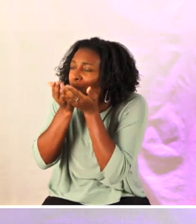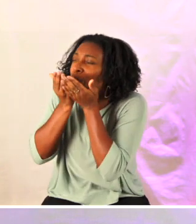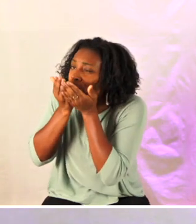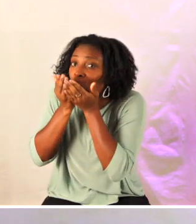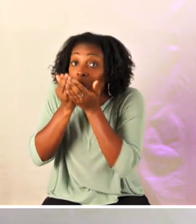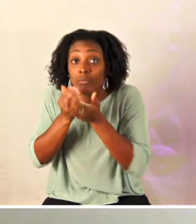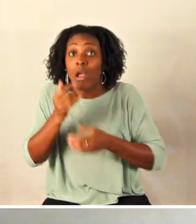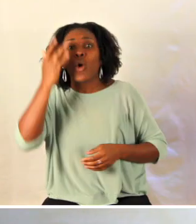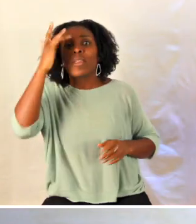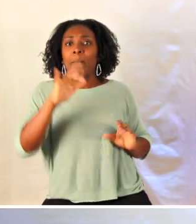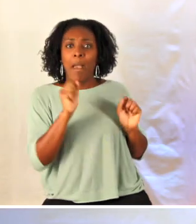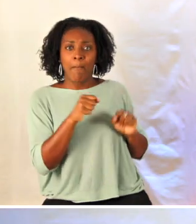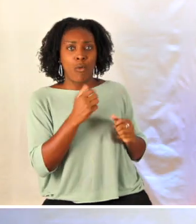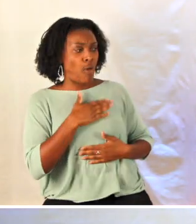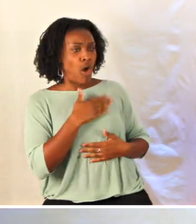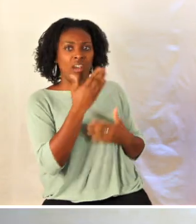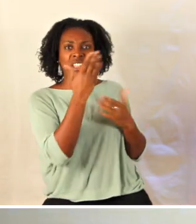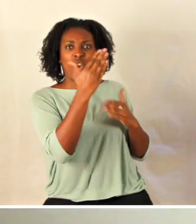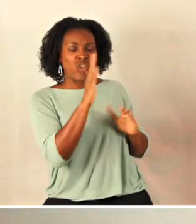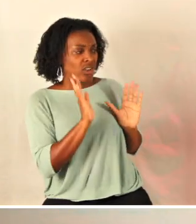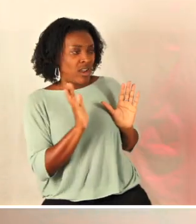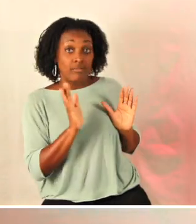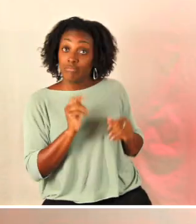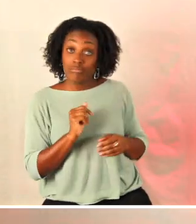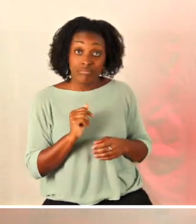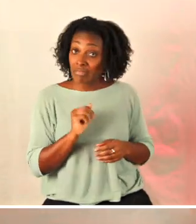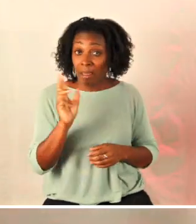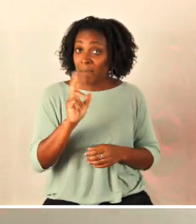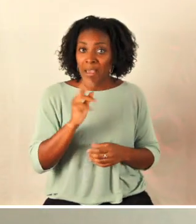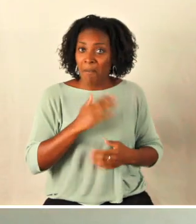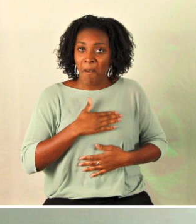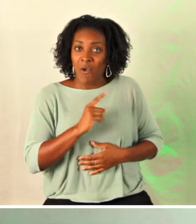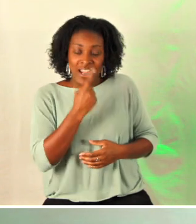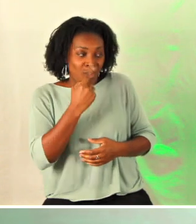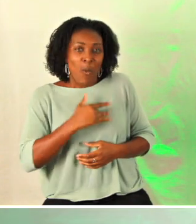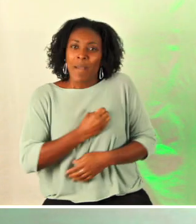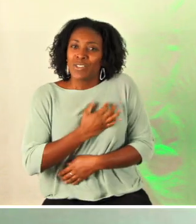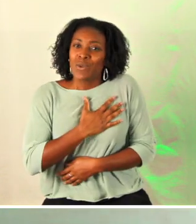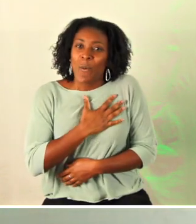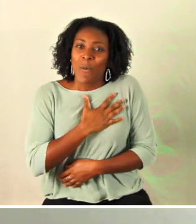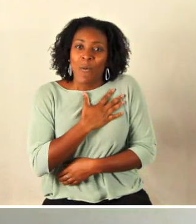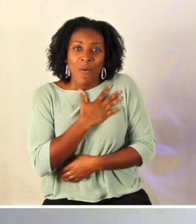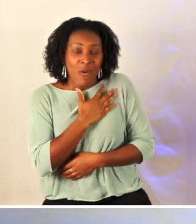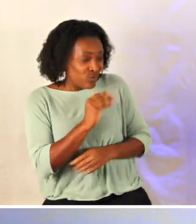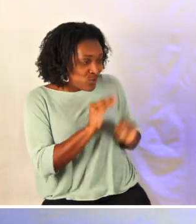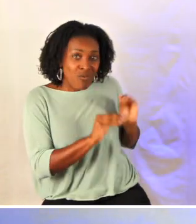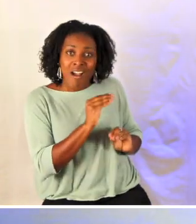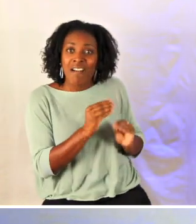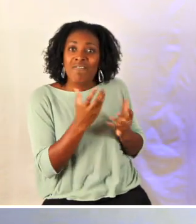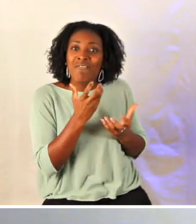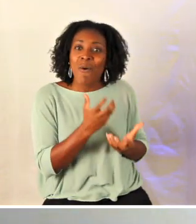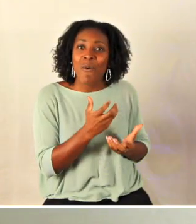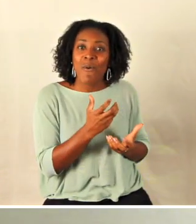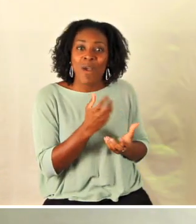connaît pas, elle aurait pu avoir peur d'un étranger, mais dans son cœur, il y a cette compassion pour cet homme-là. Et elle va